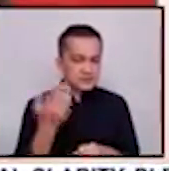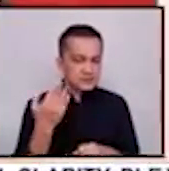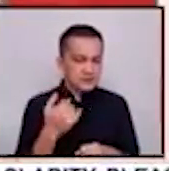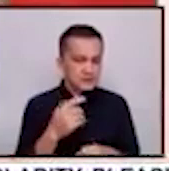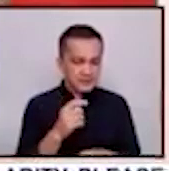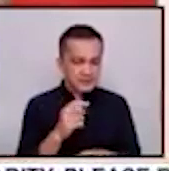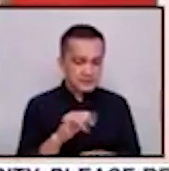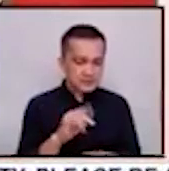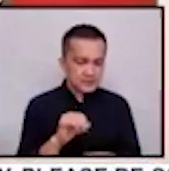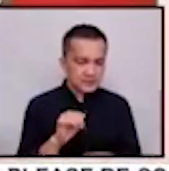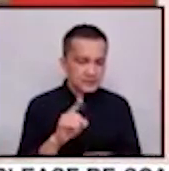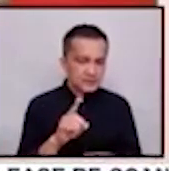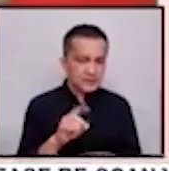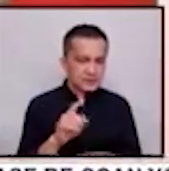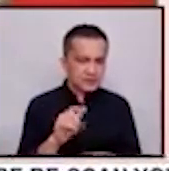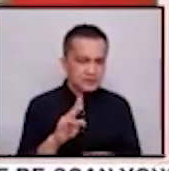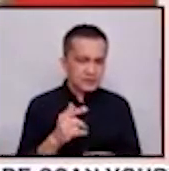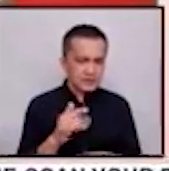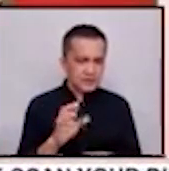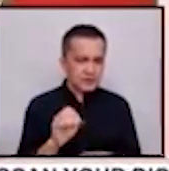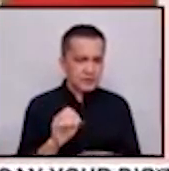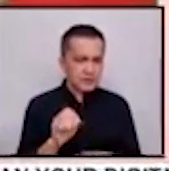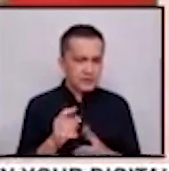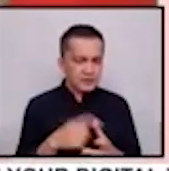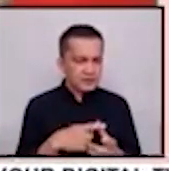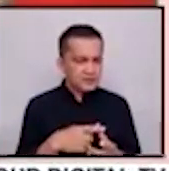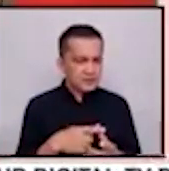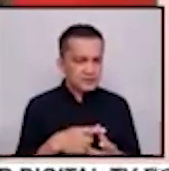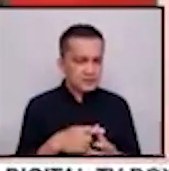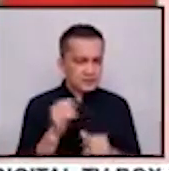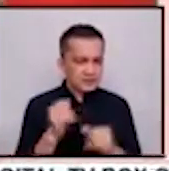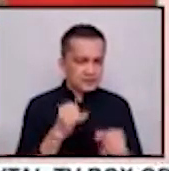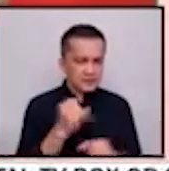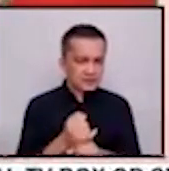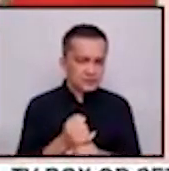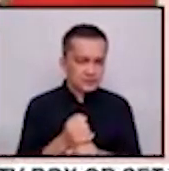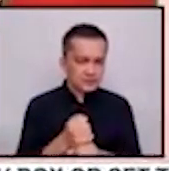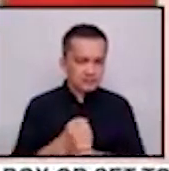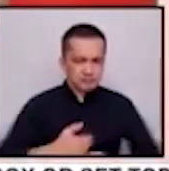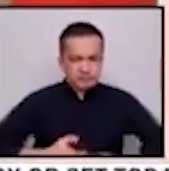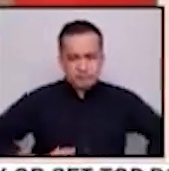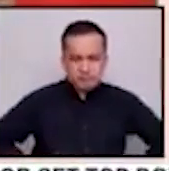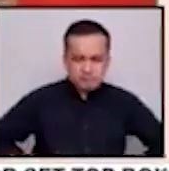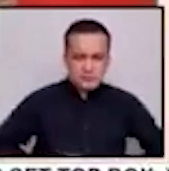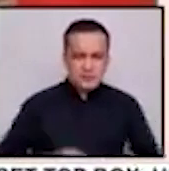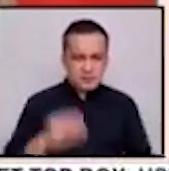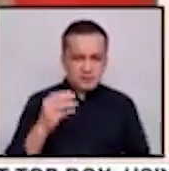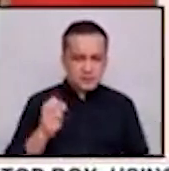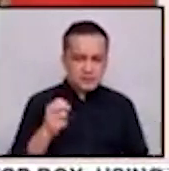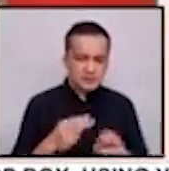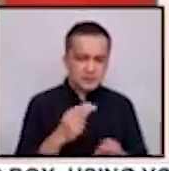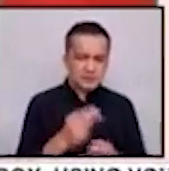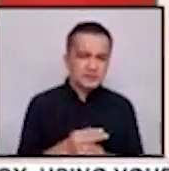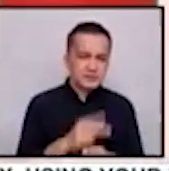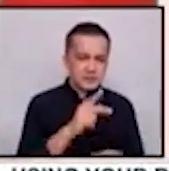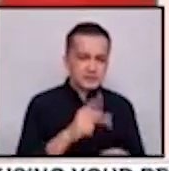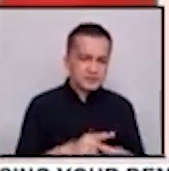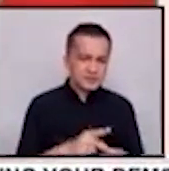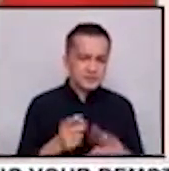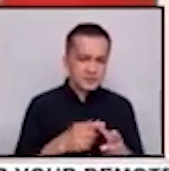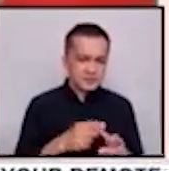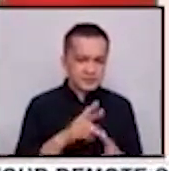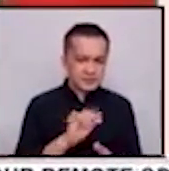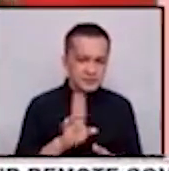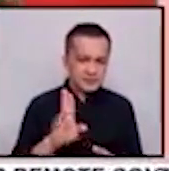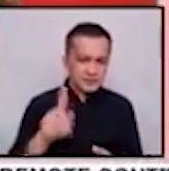did its first international pageant, which is Miss Universe. And Philippines also did first runner-up. Oh, nice. Which is Miss Miriam